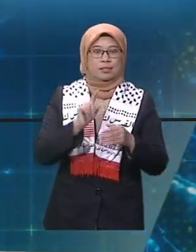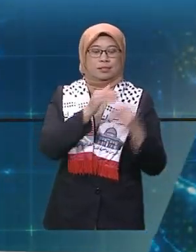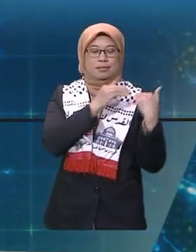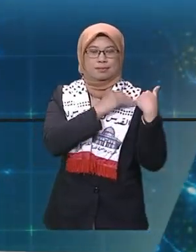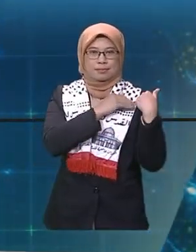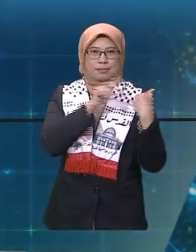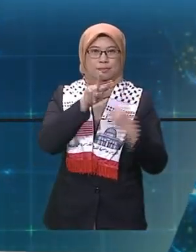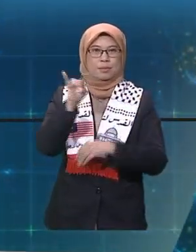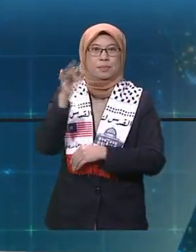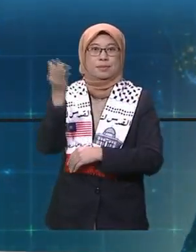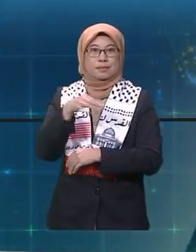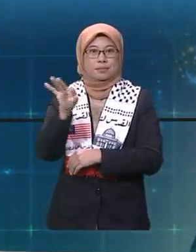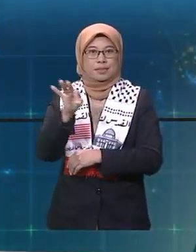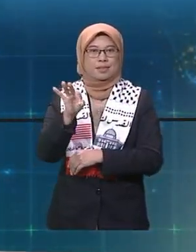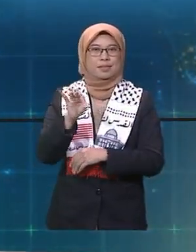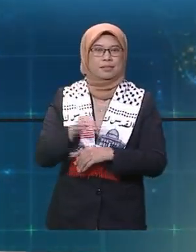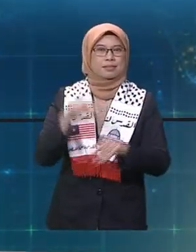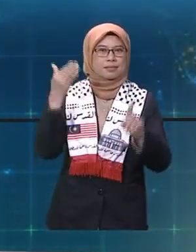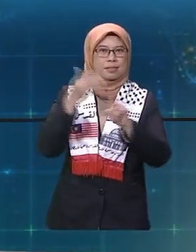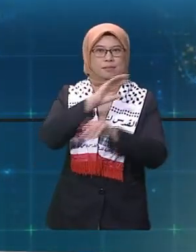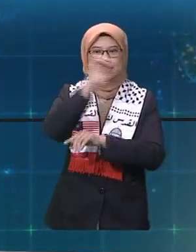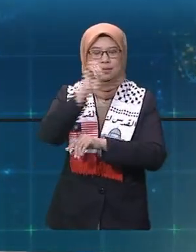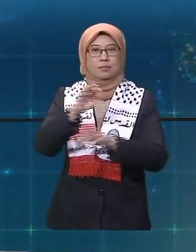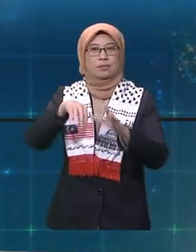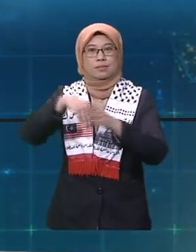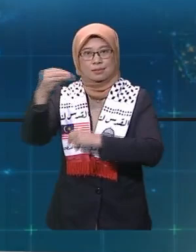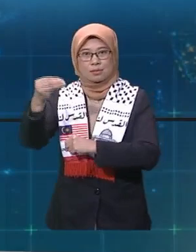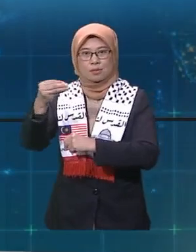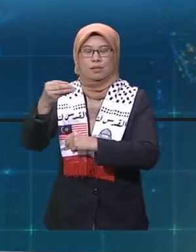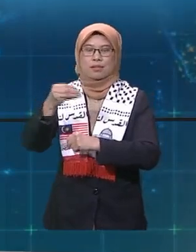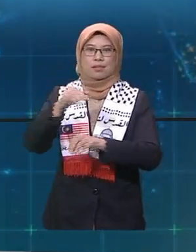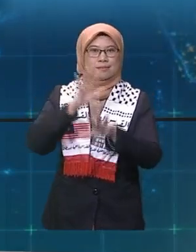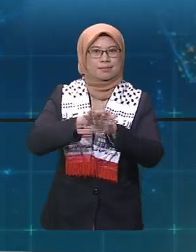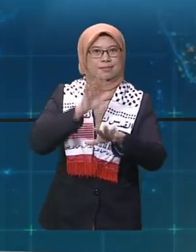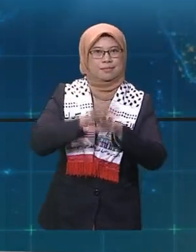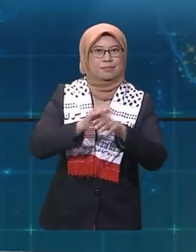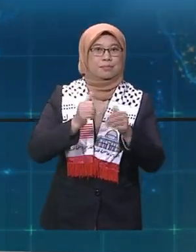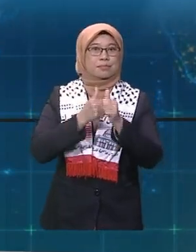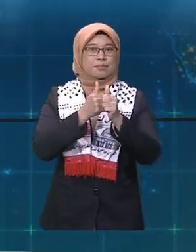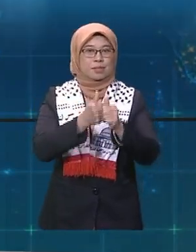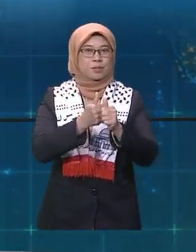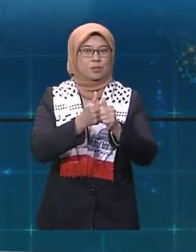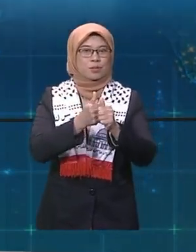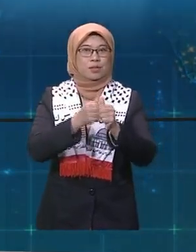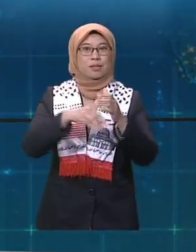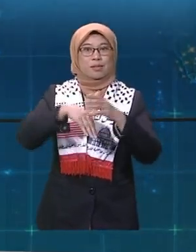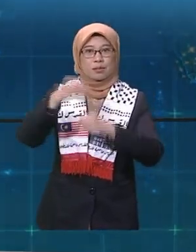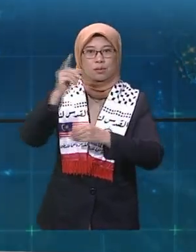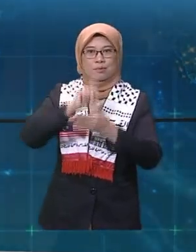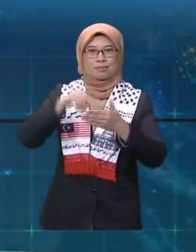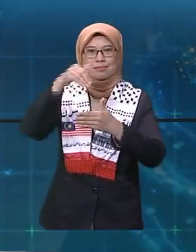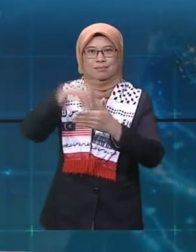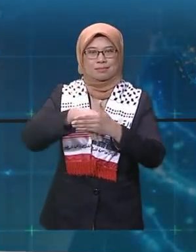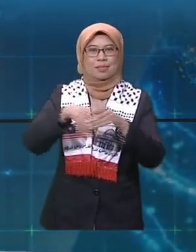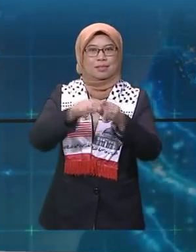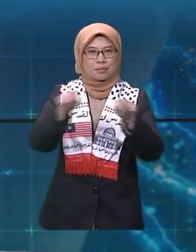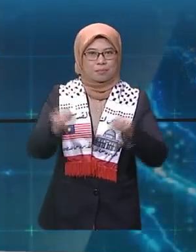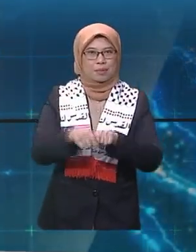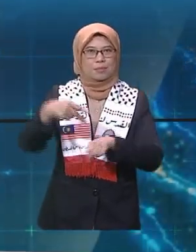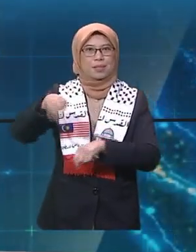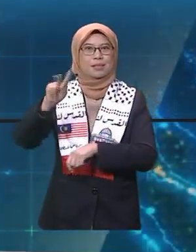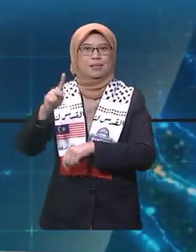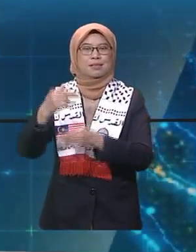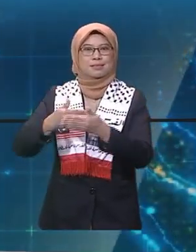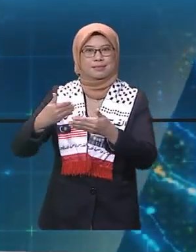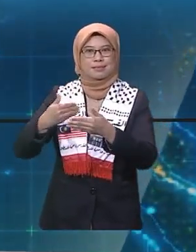ini dan SPR menyasarkan peratusan keluar mengundi paling tinggi berdasarkan tren keluar mengundi di beberapa prk